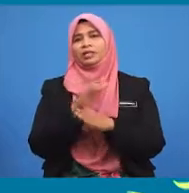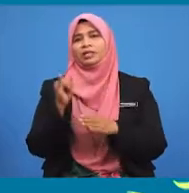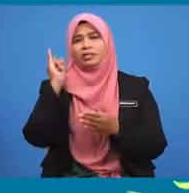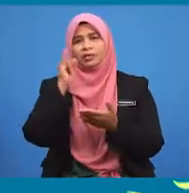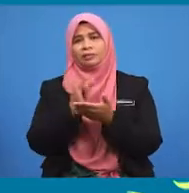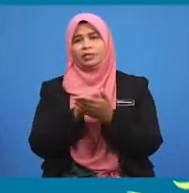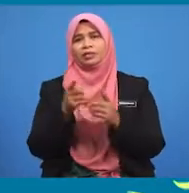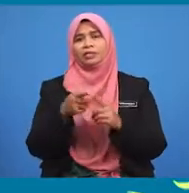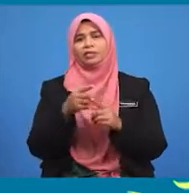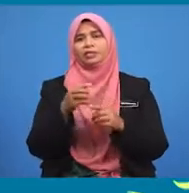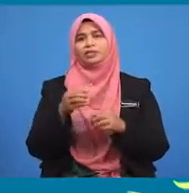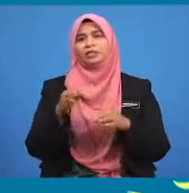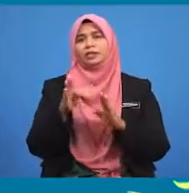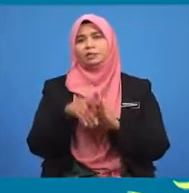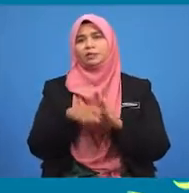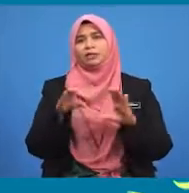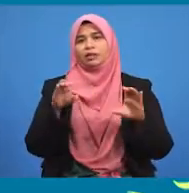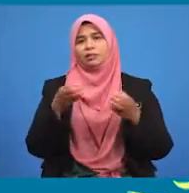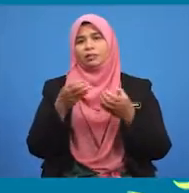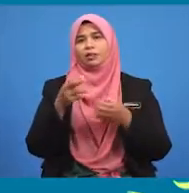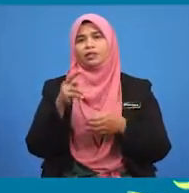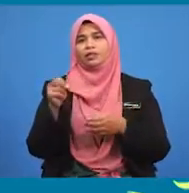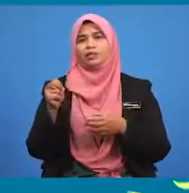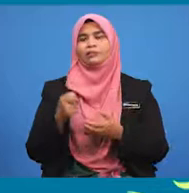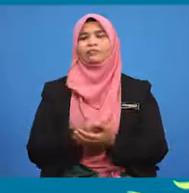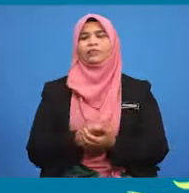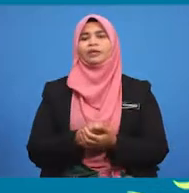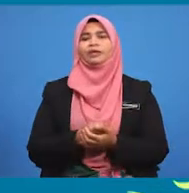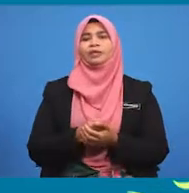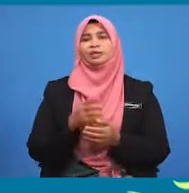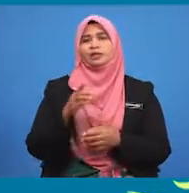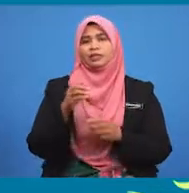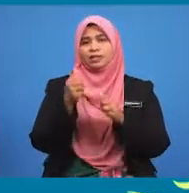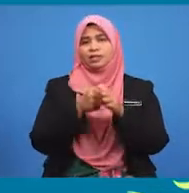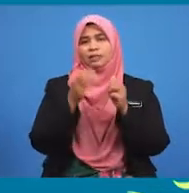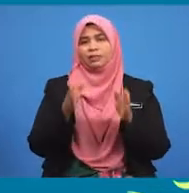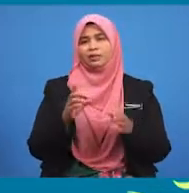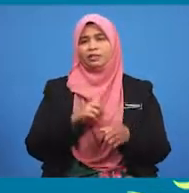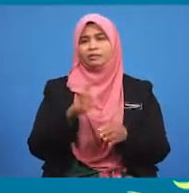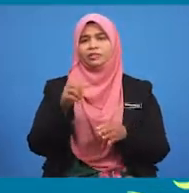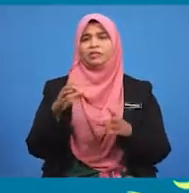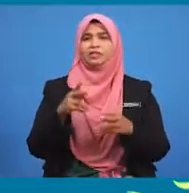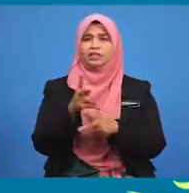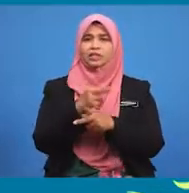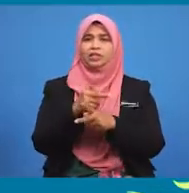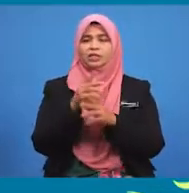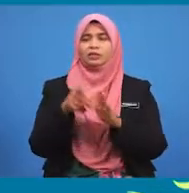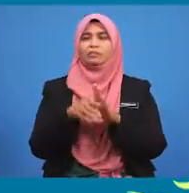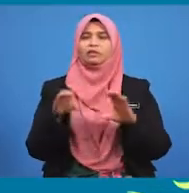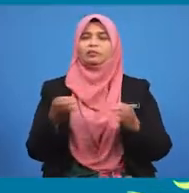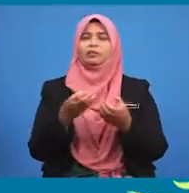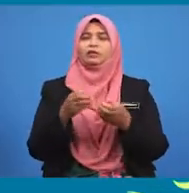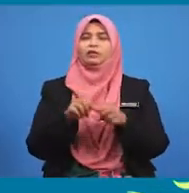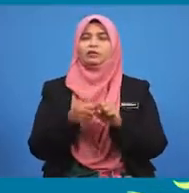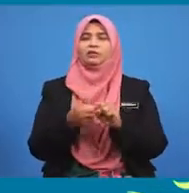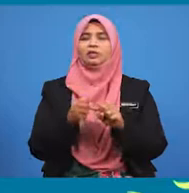amalan. Yang pertama, seorang Muslim hendaklah menjaga amalan dan perbuatannya agar tidak terjebak dalam